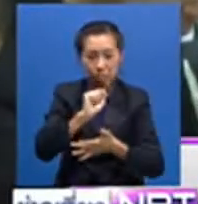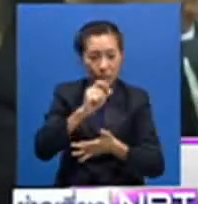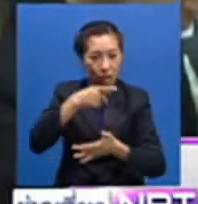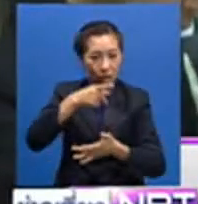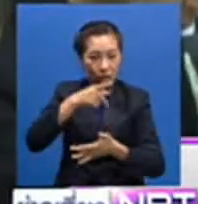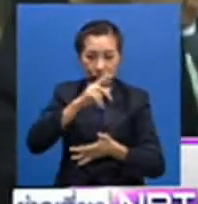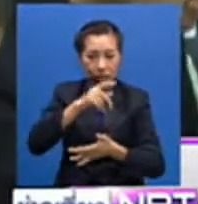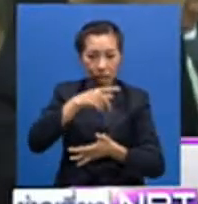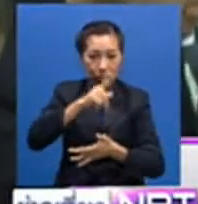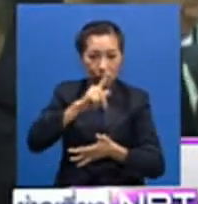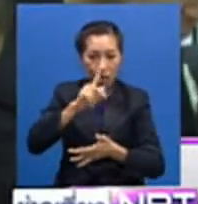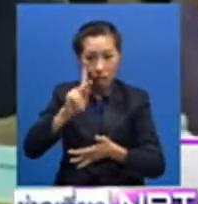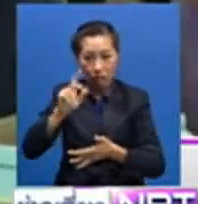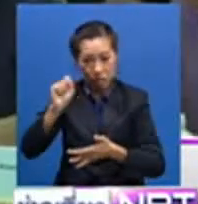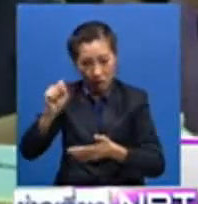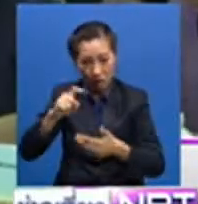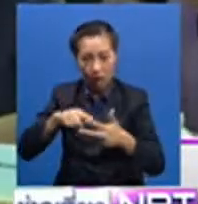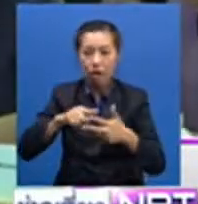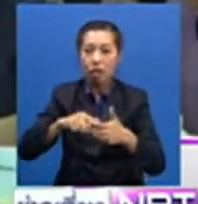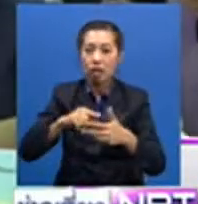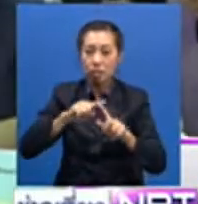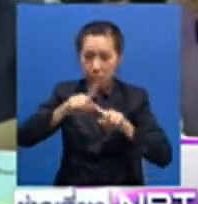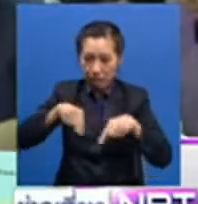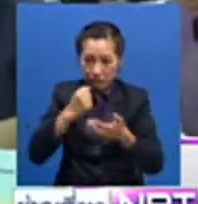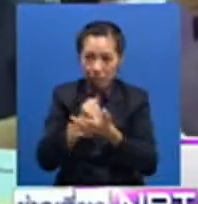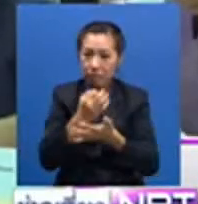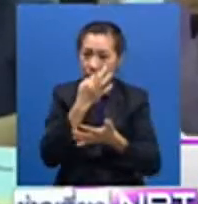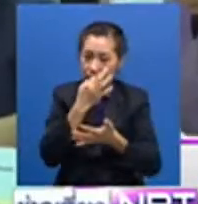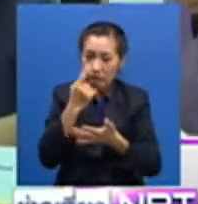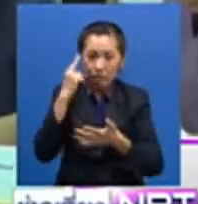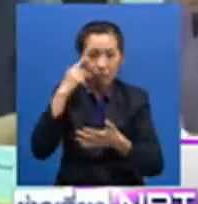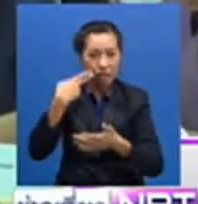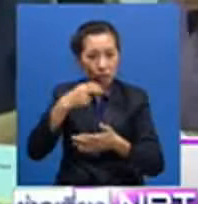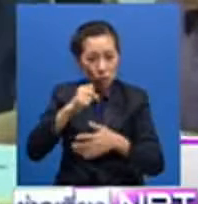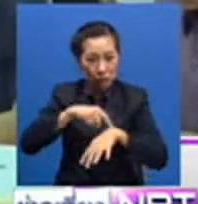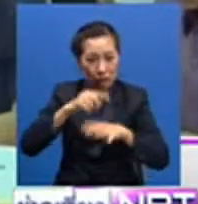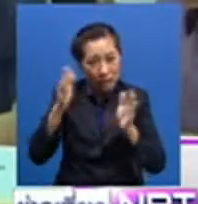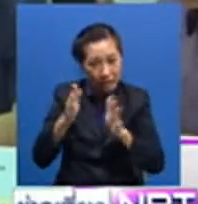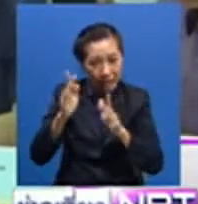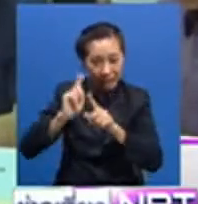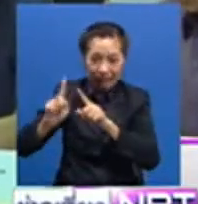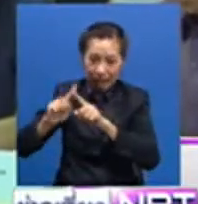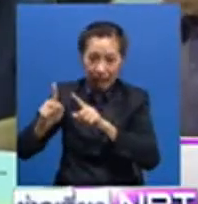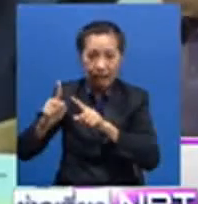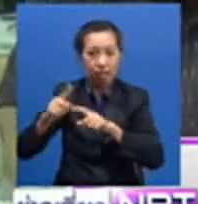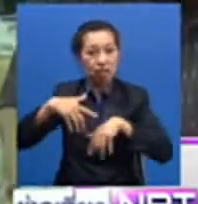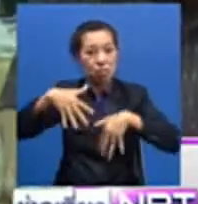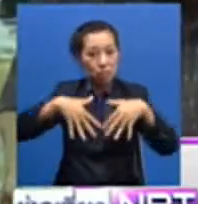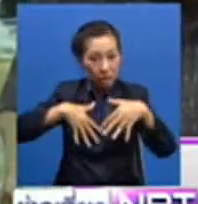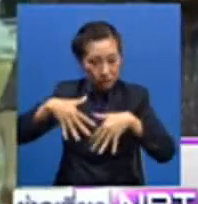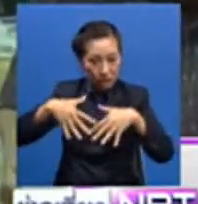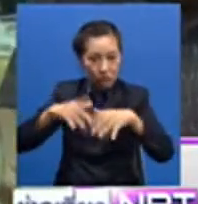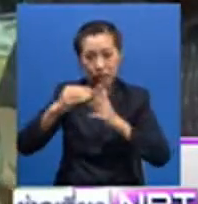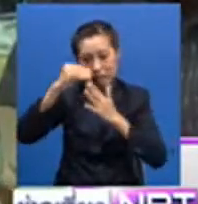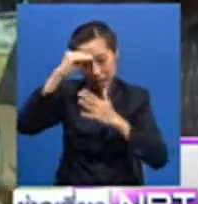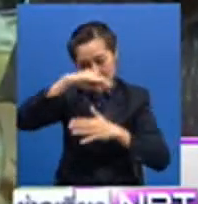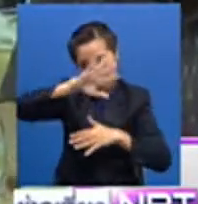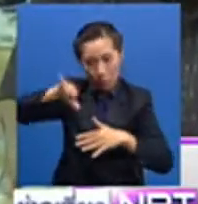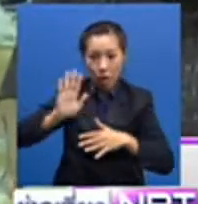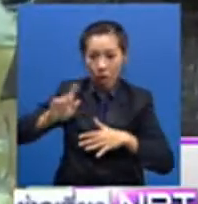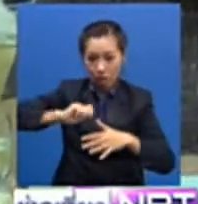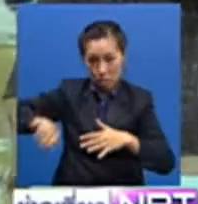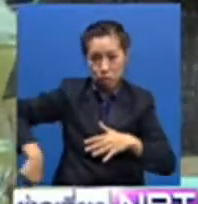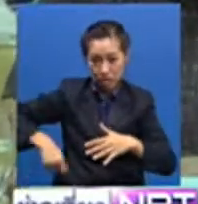ระดับประกาศนียบัตรวิชาชีพและการศึกษาหลักสูตรระยะสั้นแก่นักศึกษาและประชาโป้หลุดดอนมีชัยประเทศ